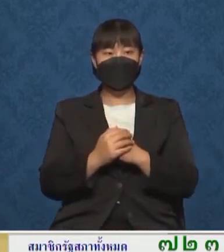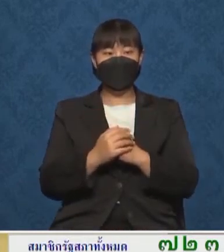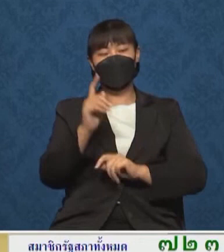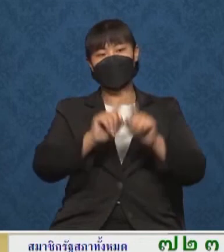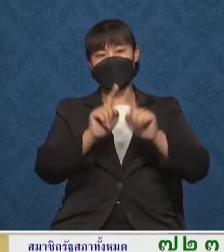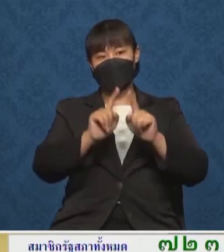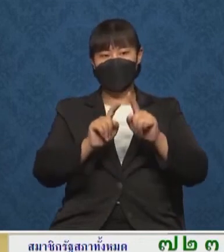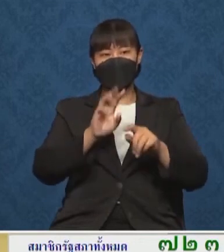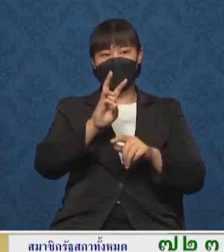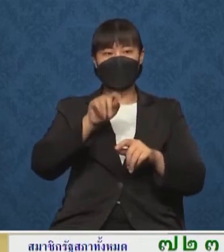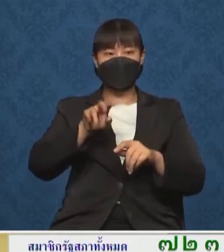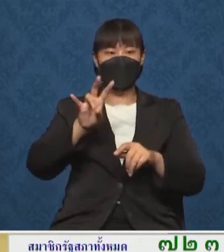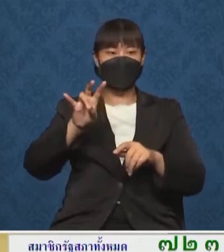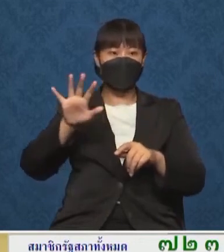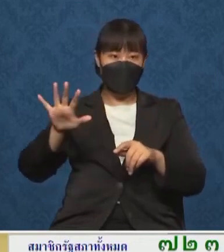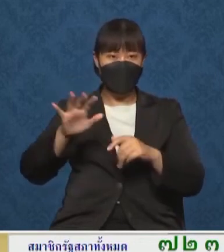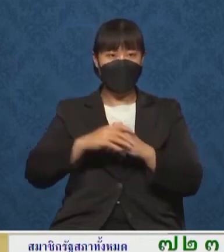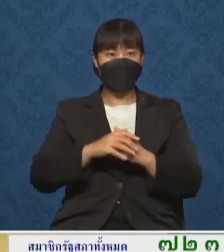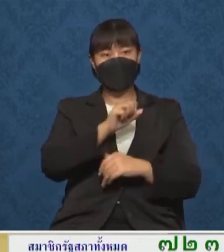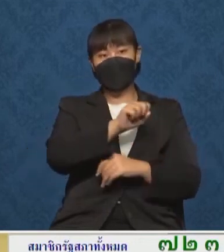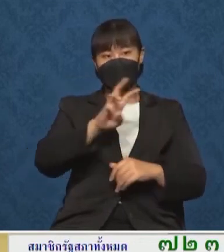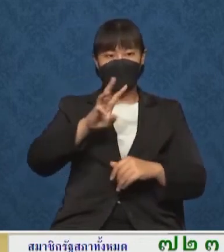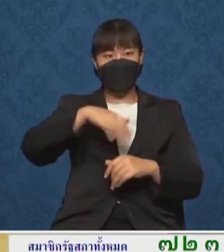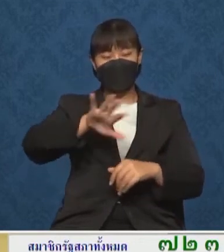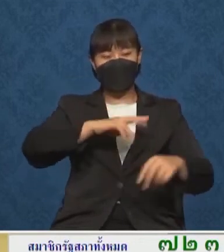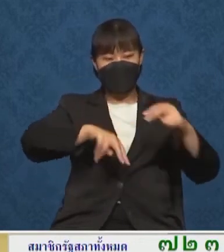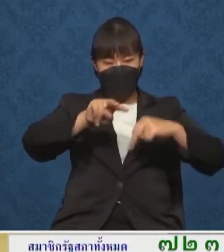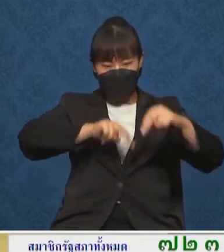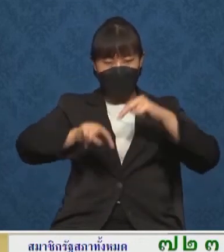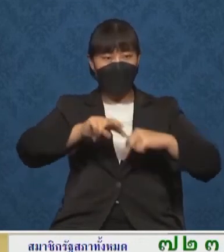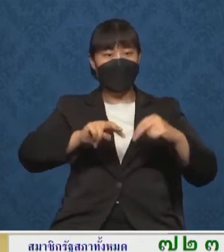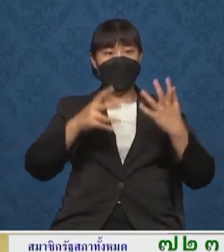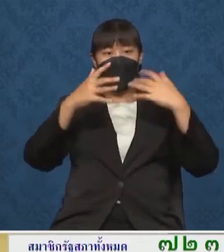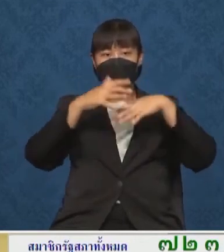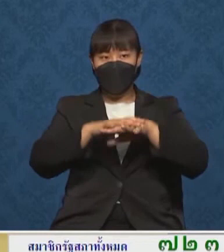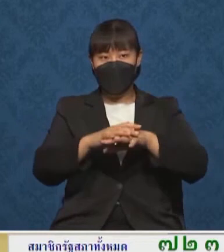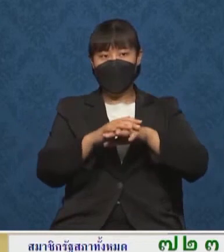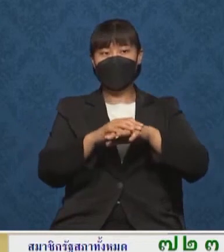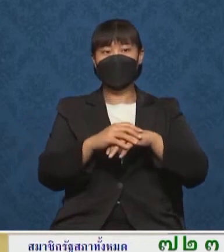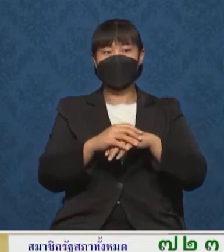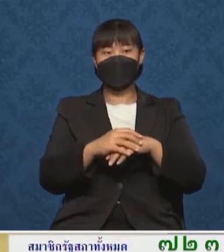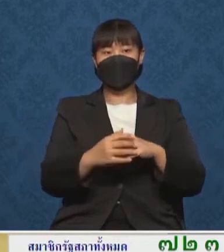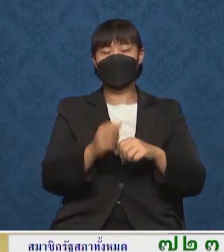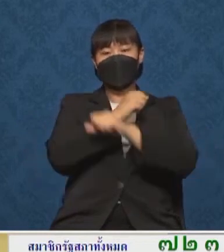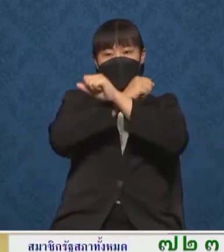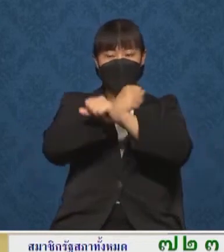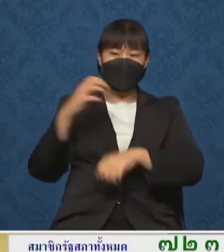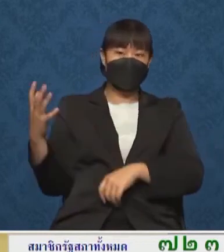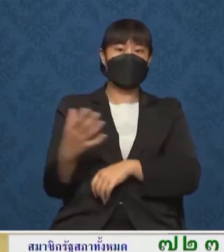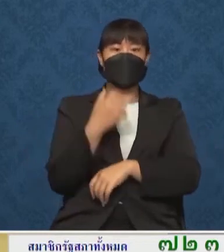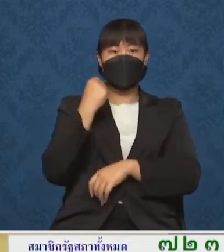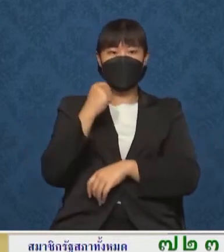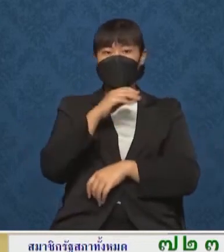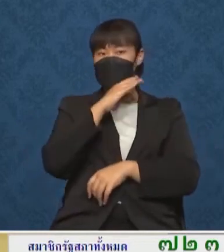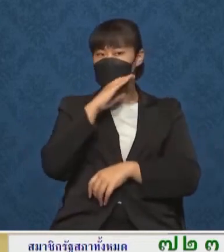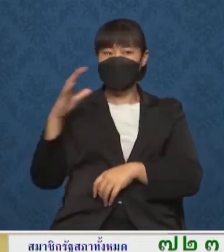แปลว่าหลังจากนี้สมาชิกสว.ทุกท่านที่ต้องติดตามการปฏิรูปเนี่ยท่านต้องออกมาร่วมกันต่อต้านการรัฐประหารนะครับเพราะถ้ามีการรัฐประหารเมื่อไหร่